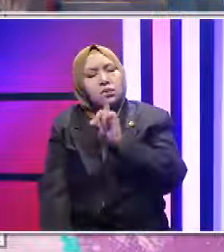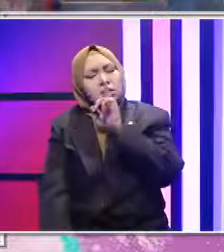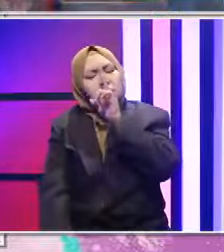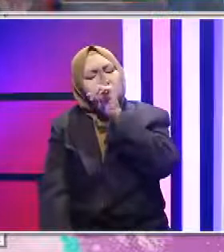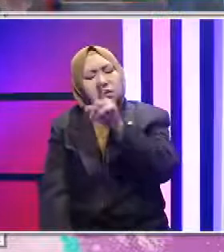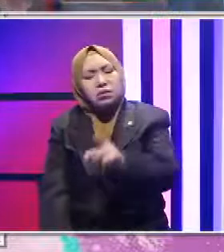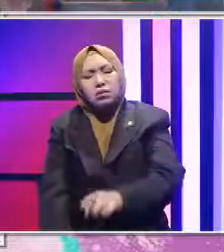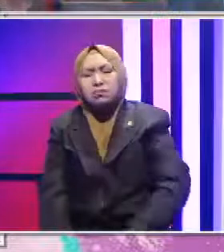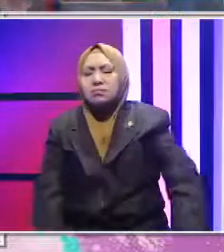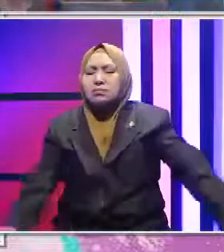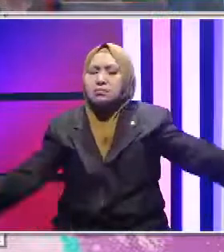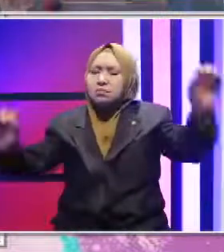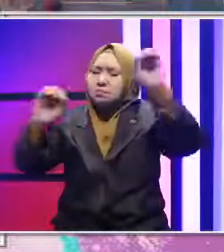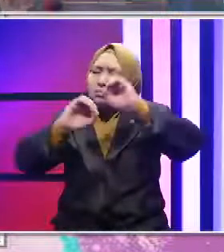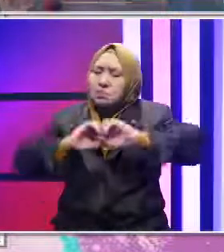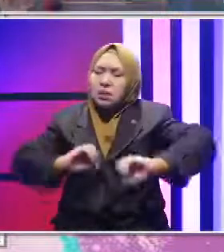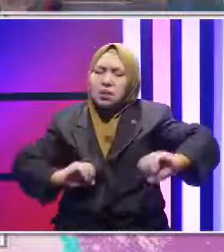كلا